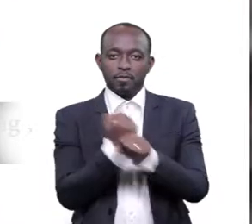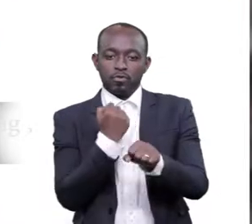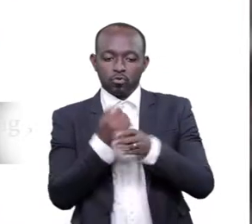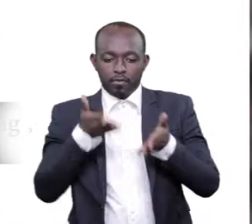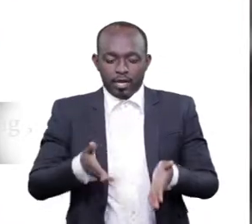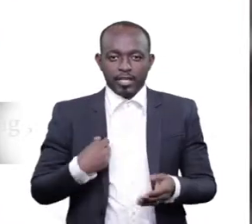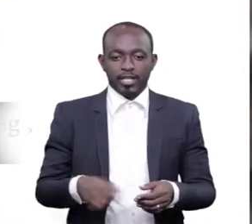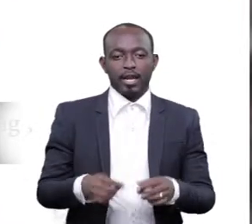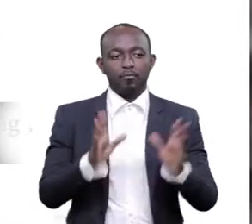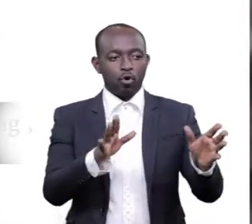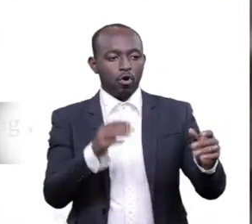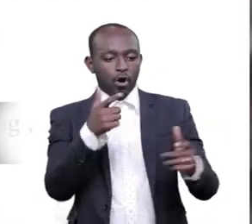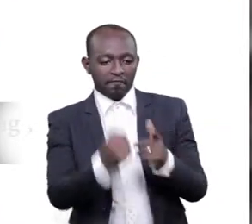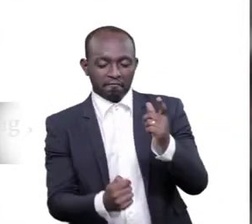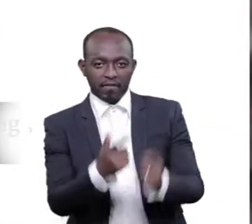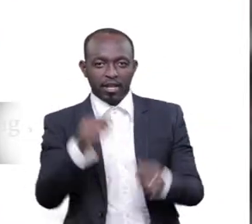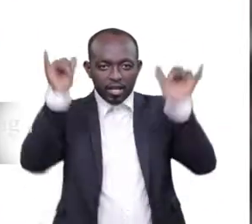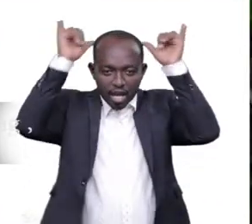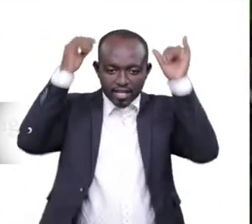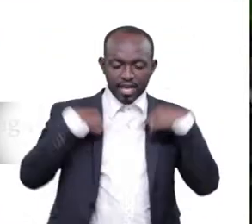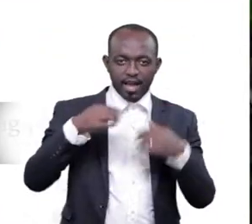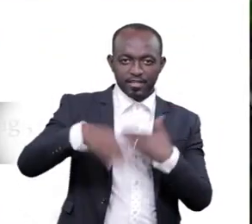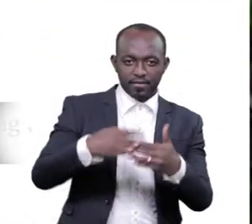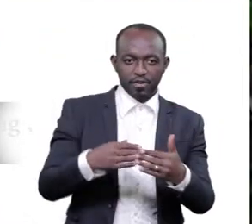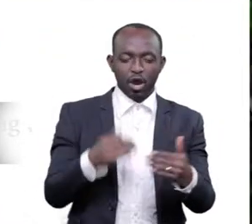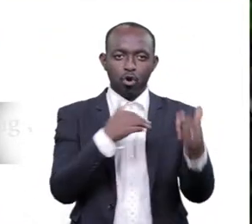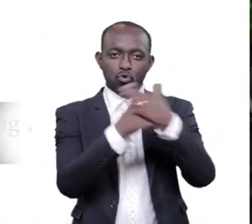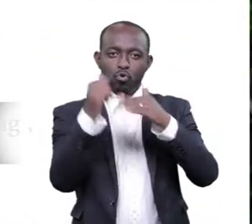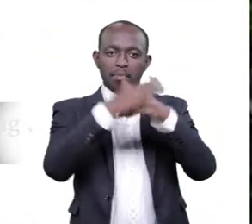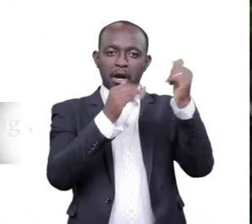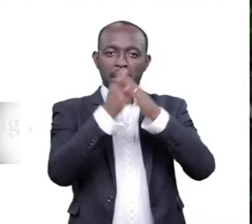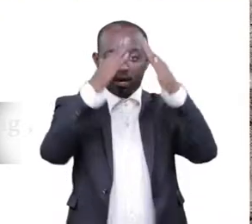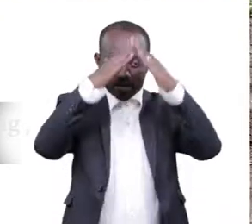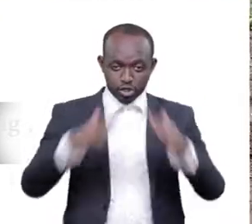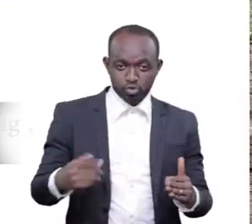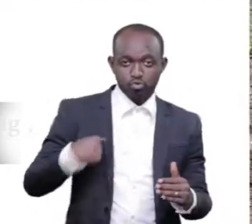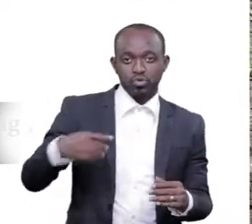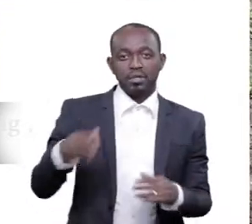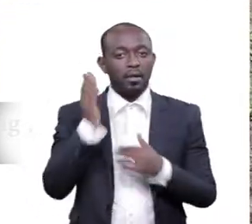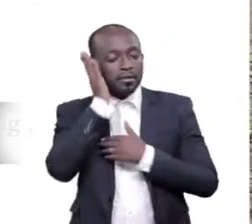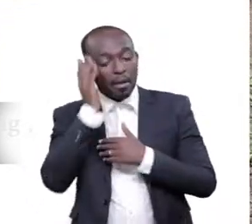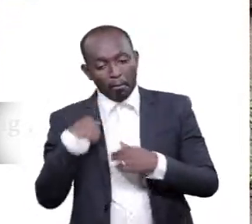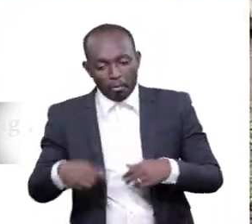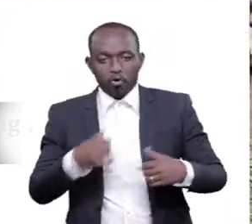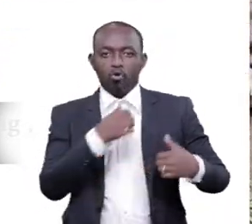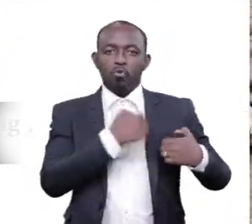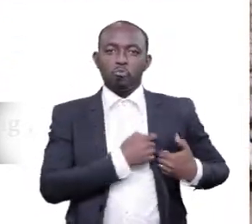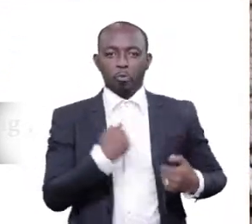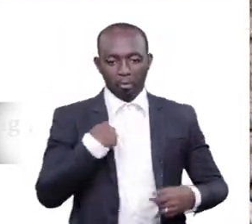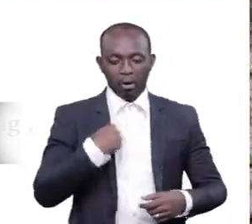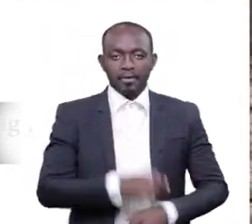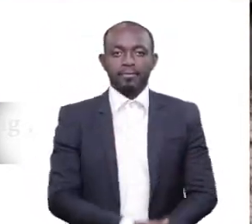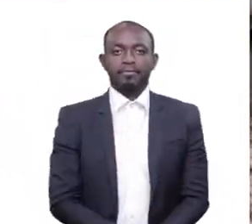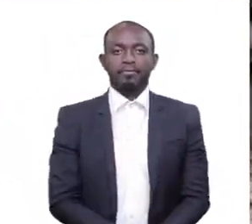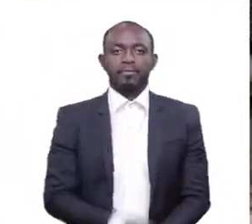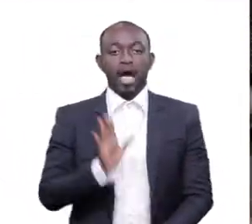hakubemo n'ubwo bworozi hakubemo no kubaka inzu nzabamo n'umugore wanjye hakubemo no